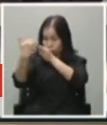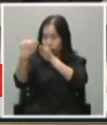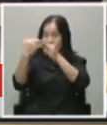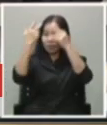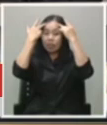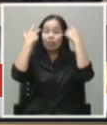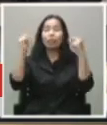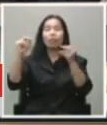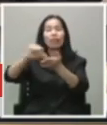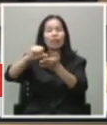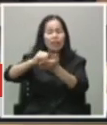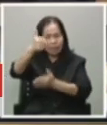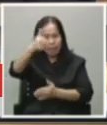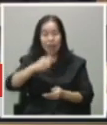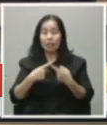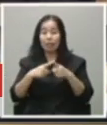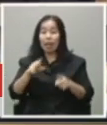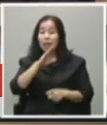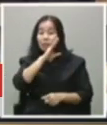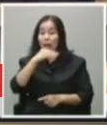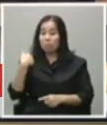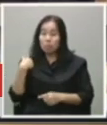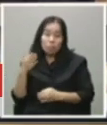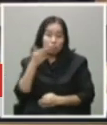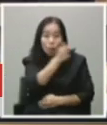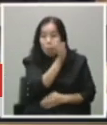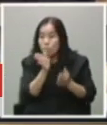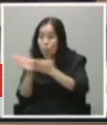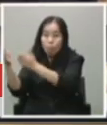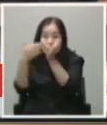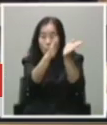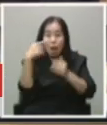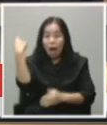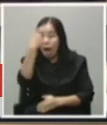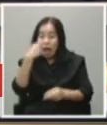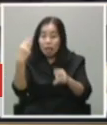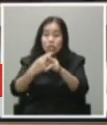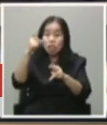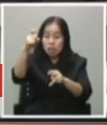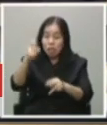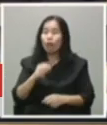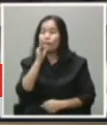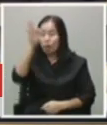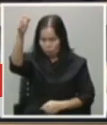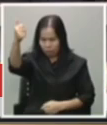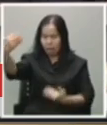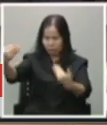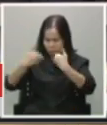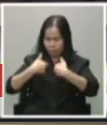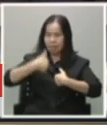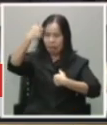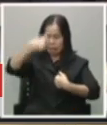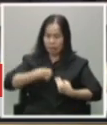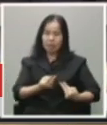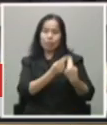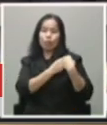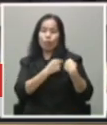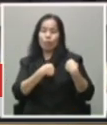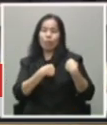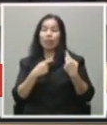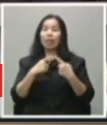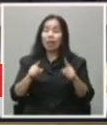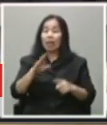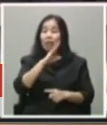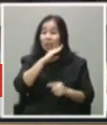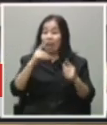ท่านแก้ไขได้แต่ถ้าเกิดมีพลาดพิงและทำให้คนอื่นเสียหายเขาก็ฟ้องผมครับผมรับผิดชอบแต่ที่สำคัญคือถ้ามันเป็นข้อเท็